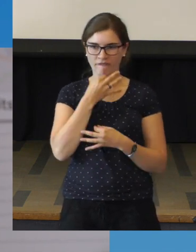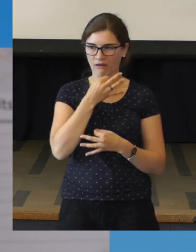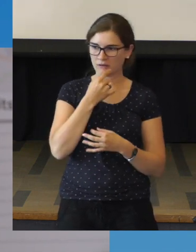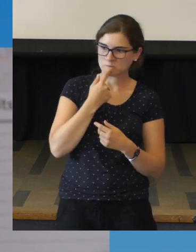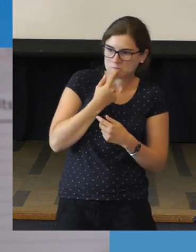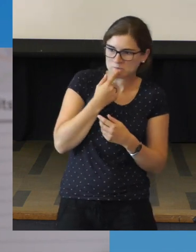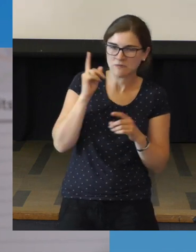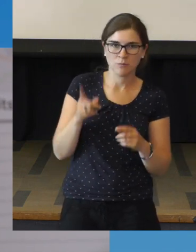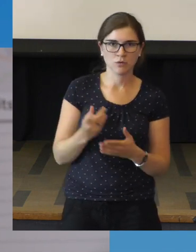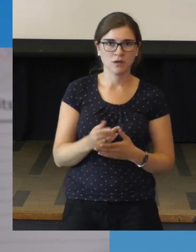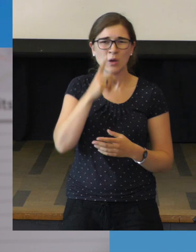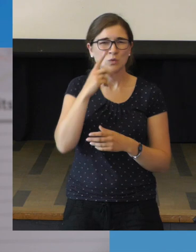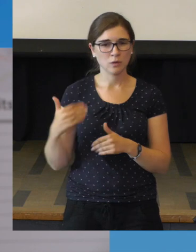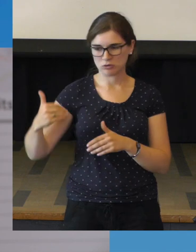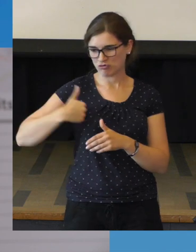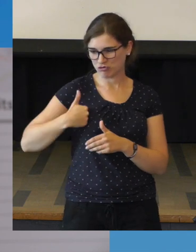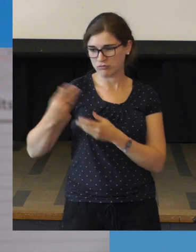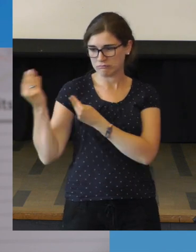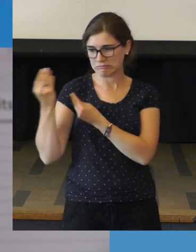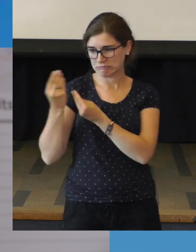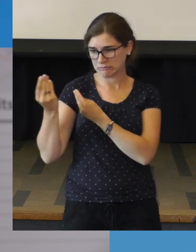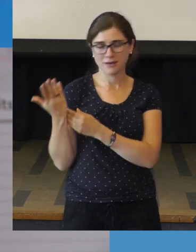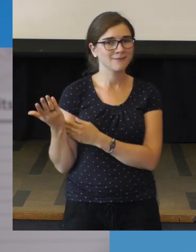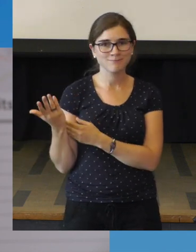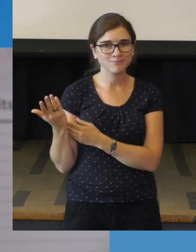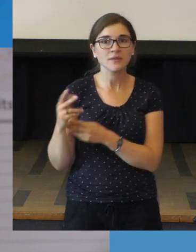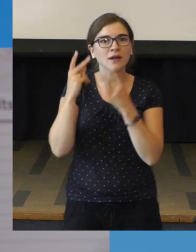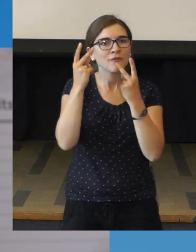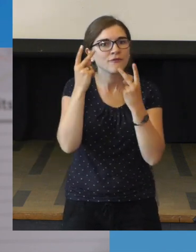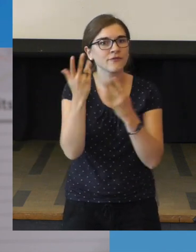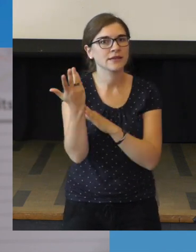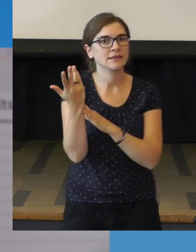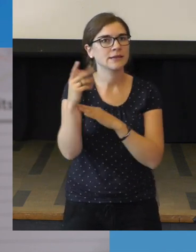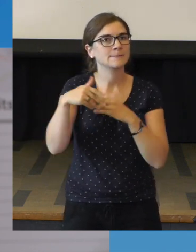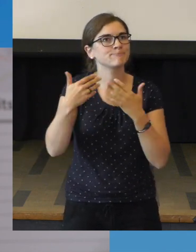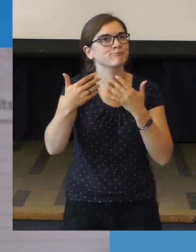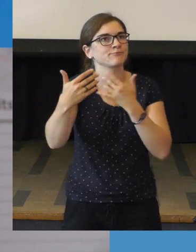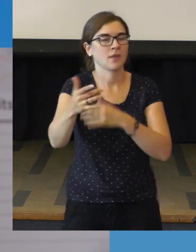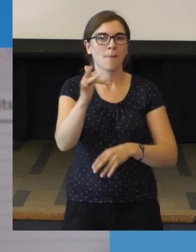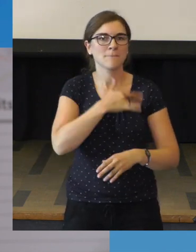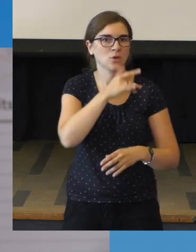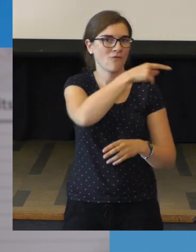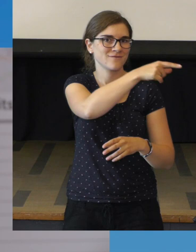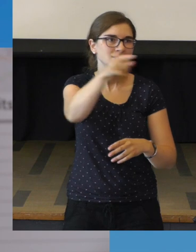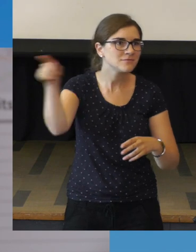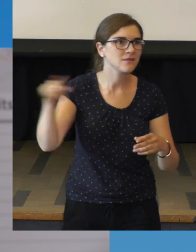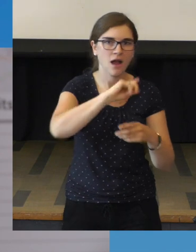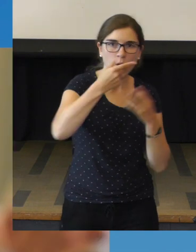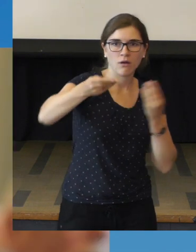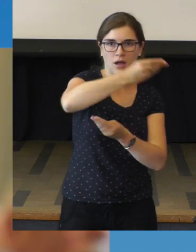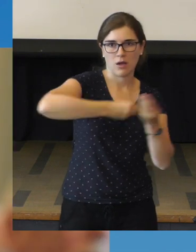nur das mit einem Partner erörtern, sondern es ist schon wichtig, mit betroffenen Herzpatienten